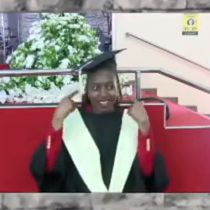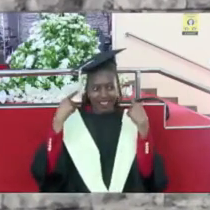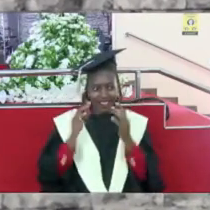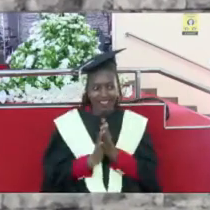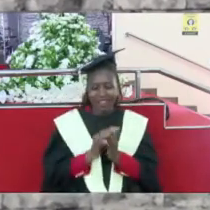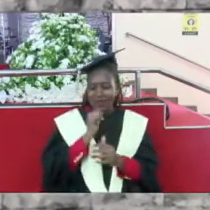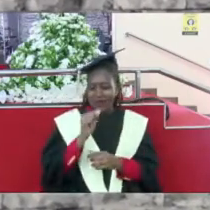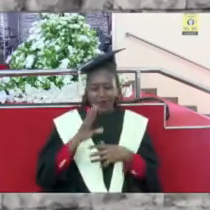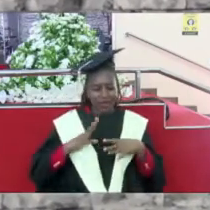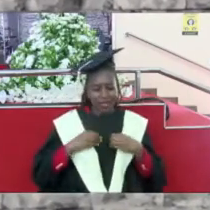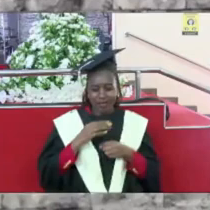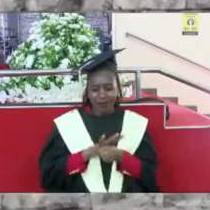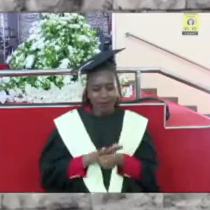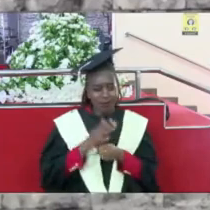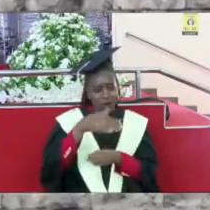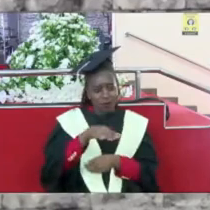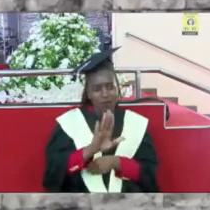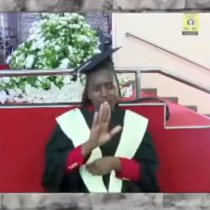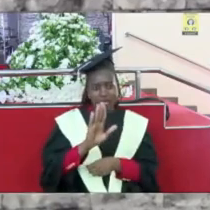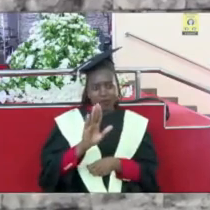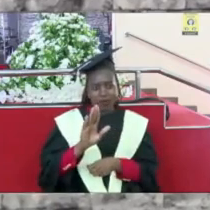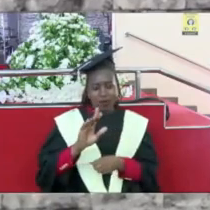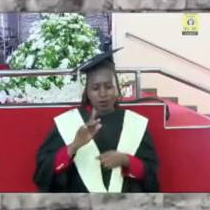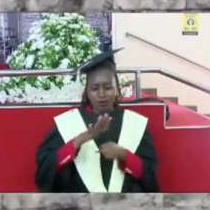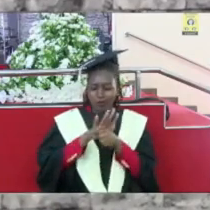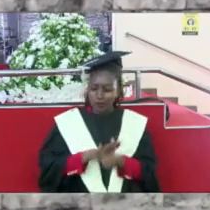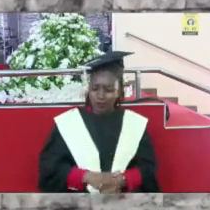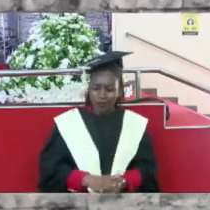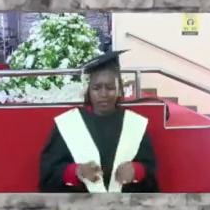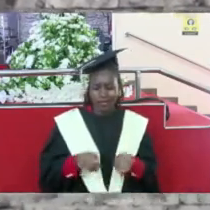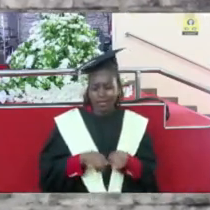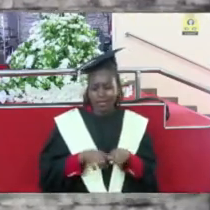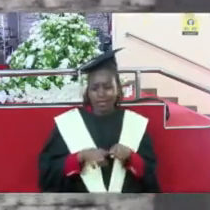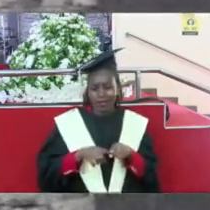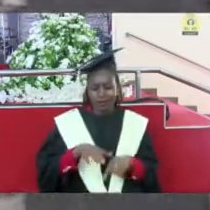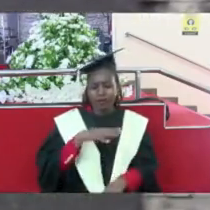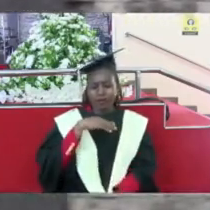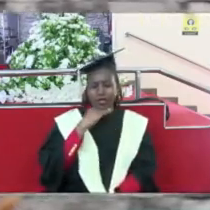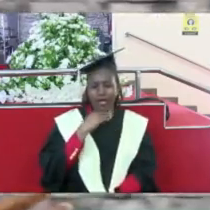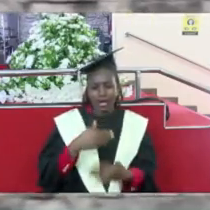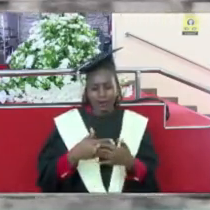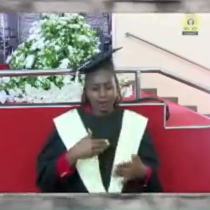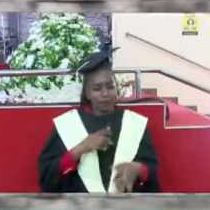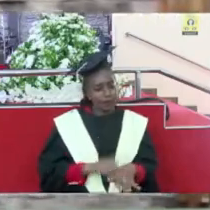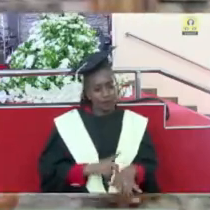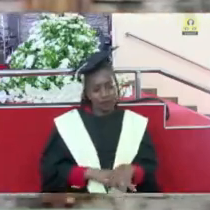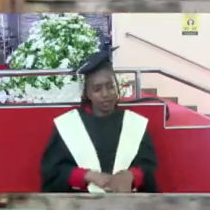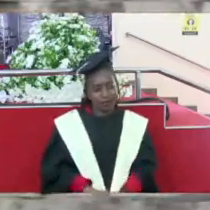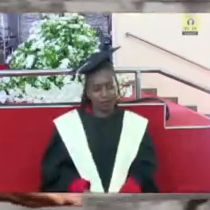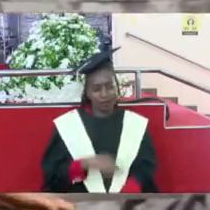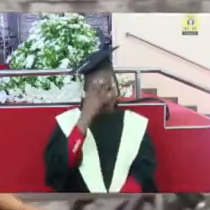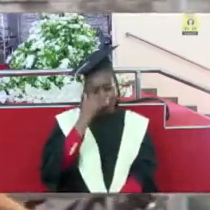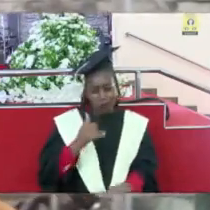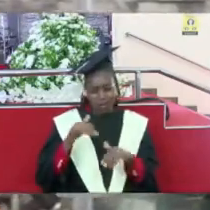allow yourself to die before your time. Usikubali kufa kabla ya wakati wako. Why should I live in Mudhaiga when I cannot